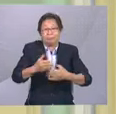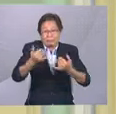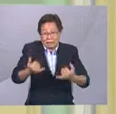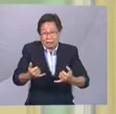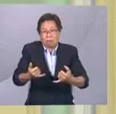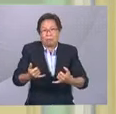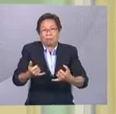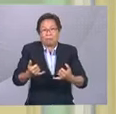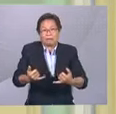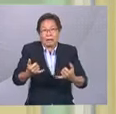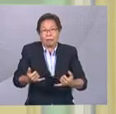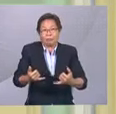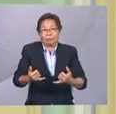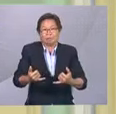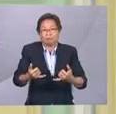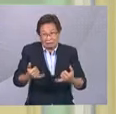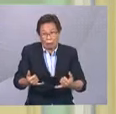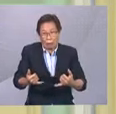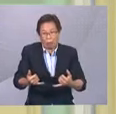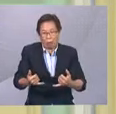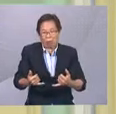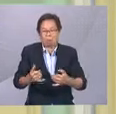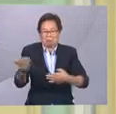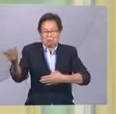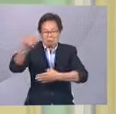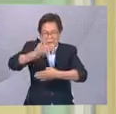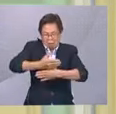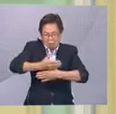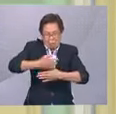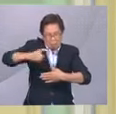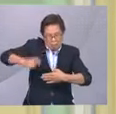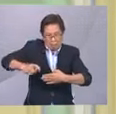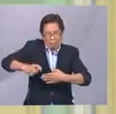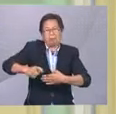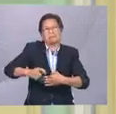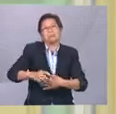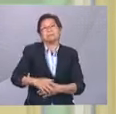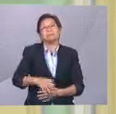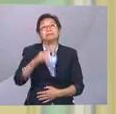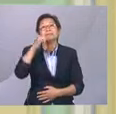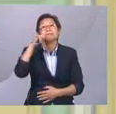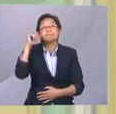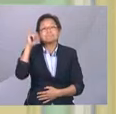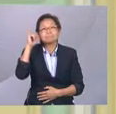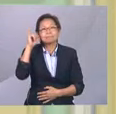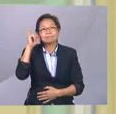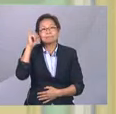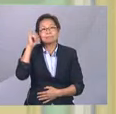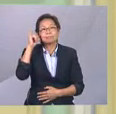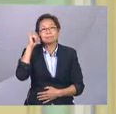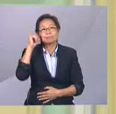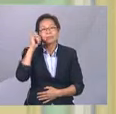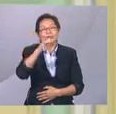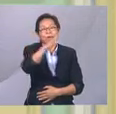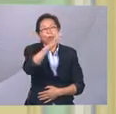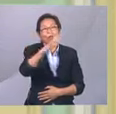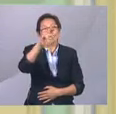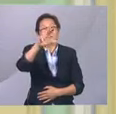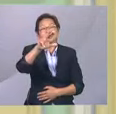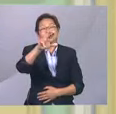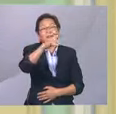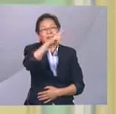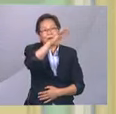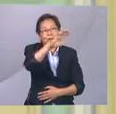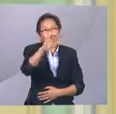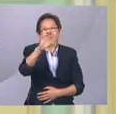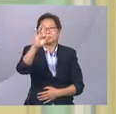sanitasi as proses korentin wajib semalam seramai 593